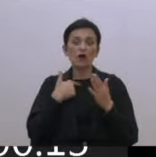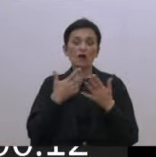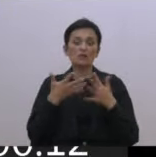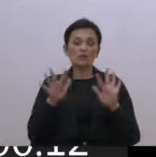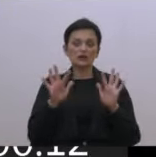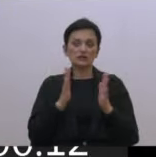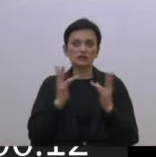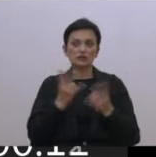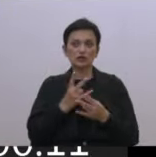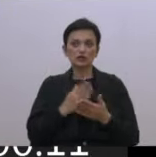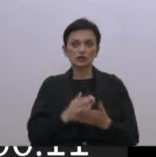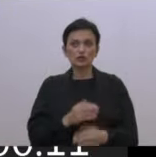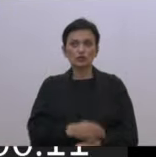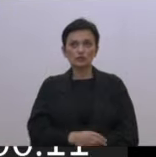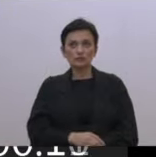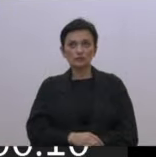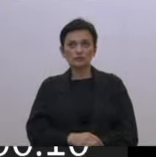ყურადღებას.